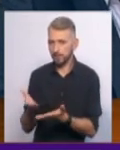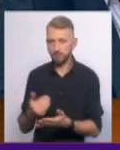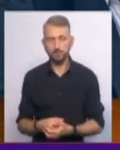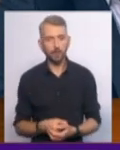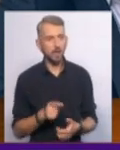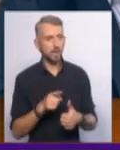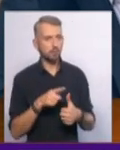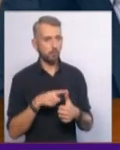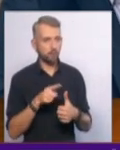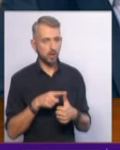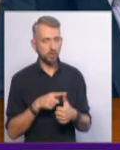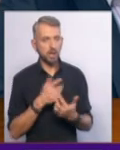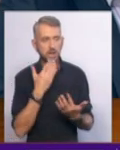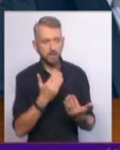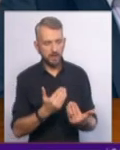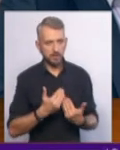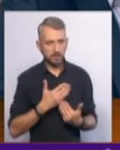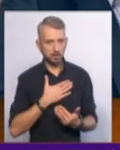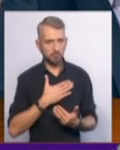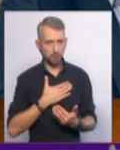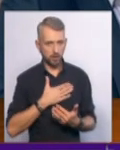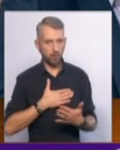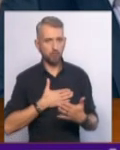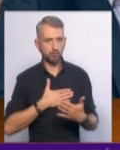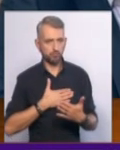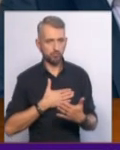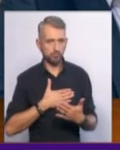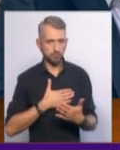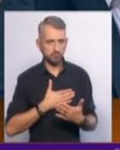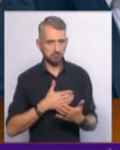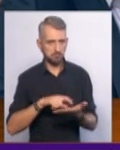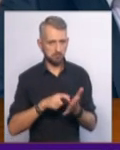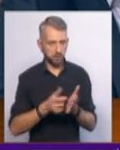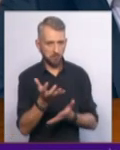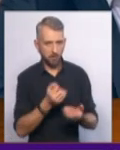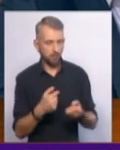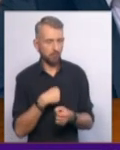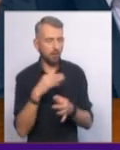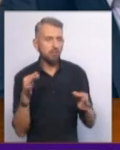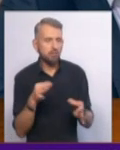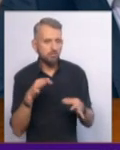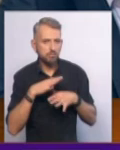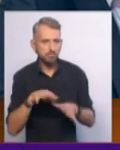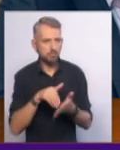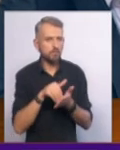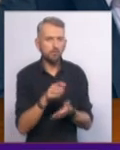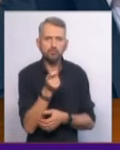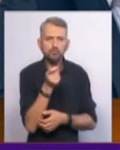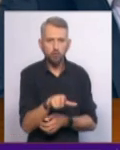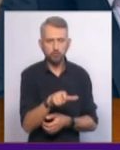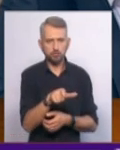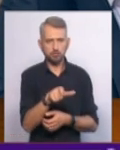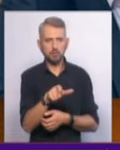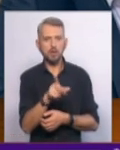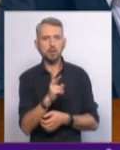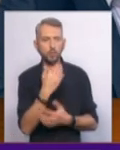по-перше, зверніться до моєї громадської приймальні. Я ніколи не відмовляв жодному мешканцю міста Києва, який